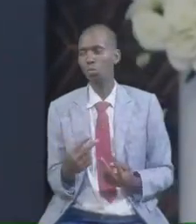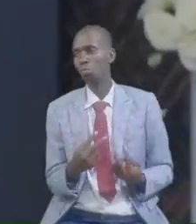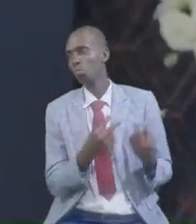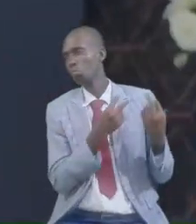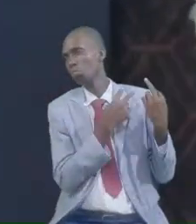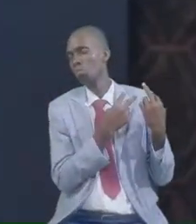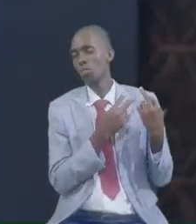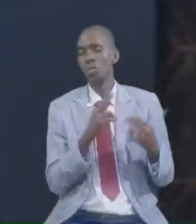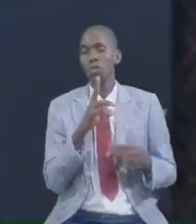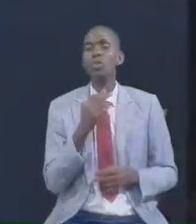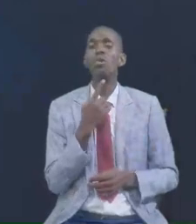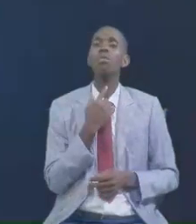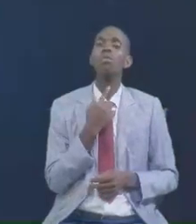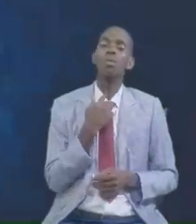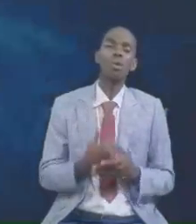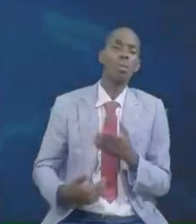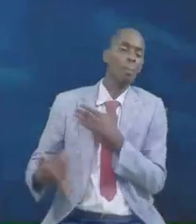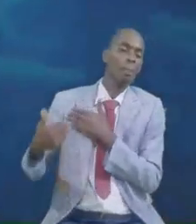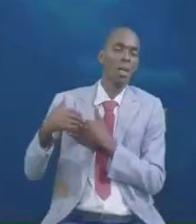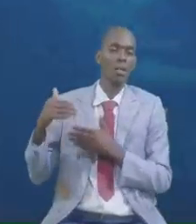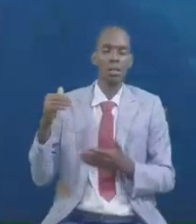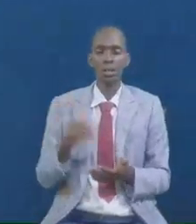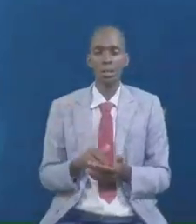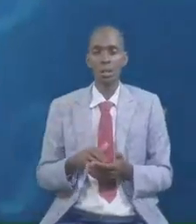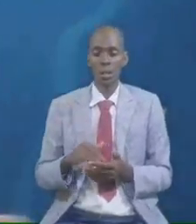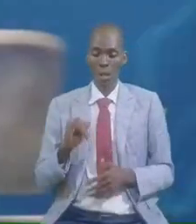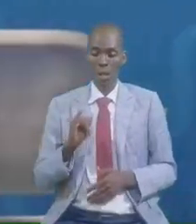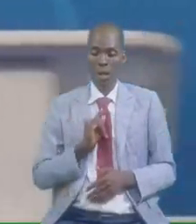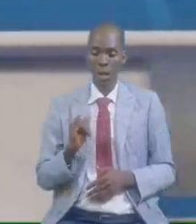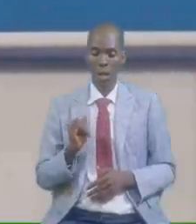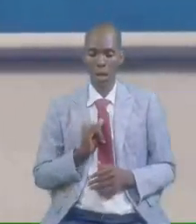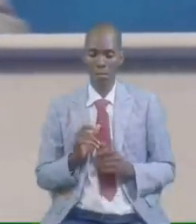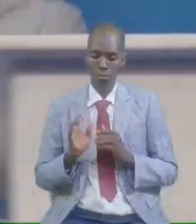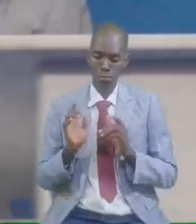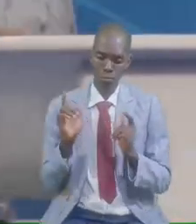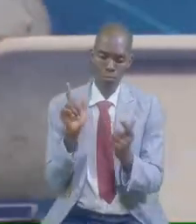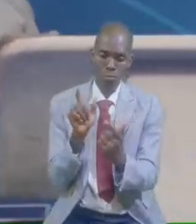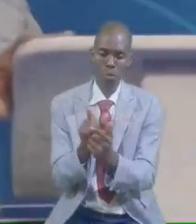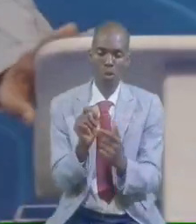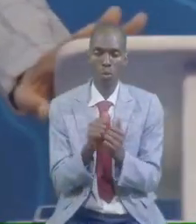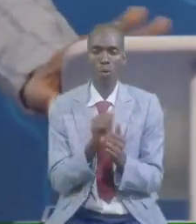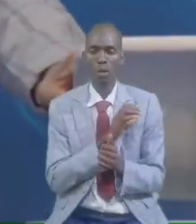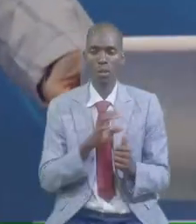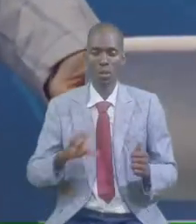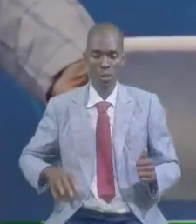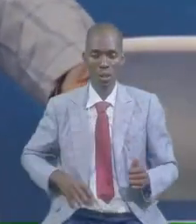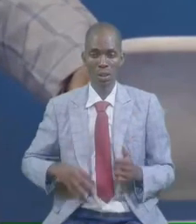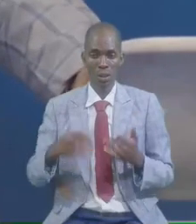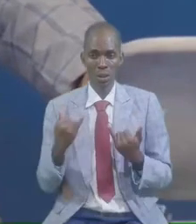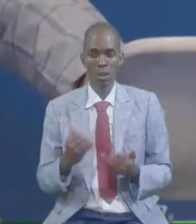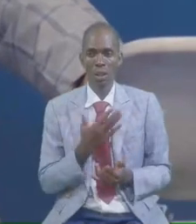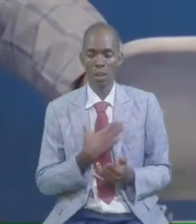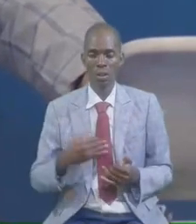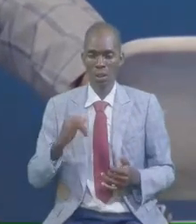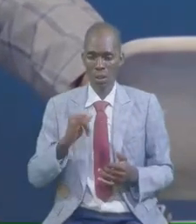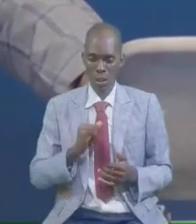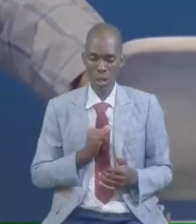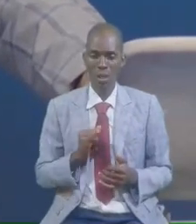demi-tour. Je ne retournerai plus en arrière. Je viens à Christ maintenant et je